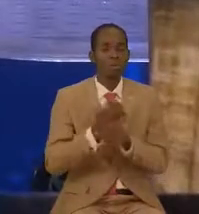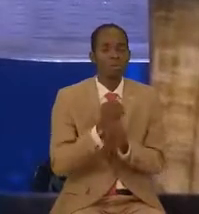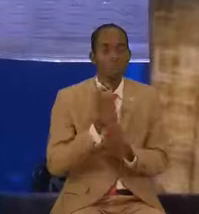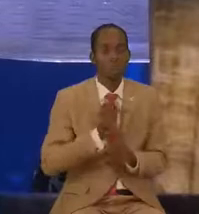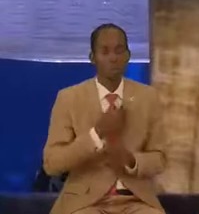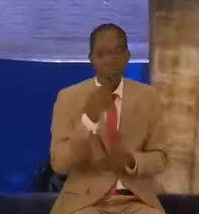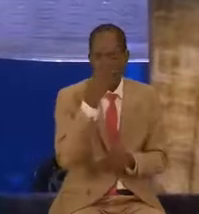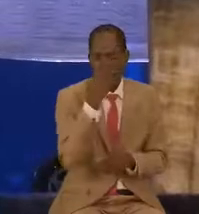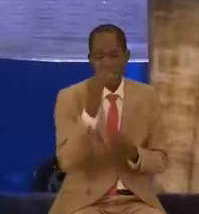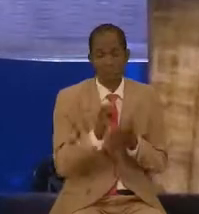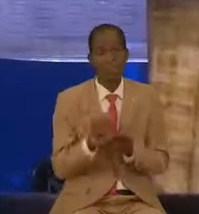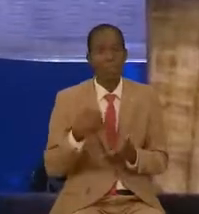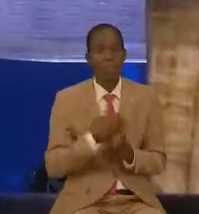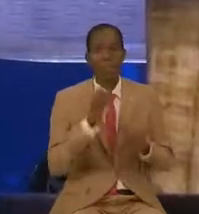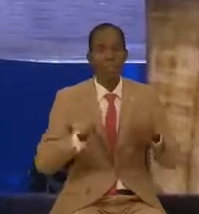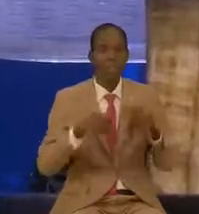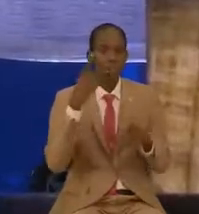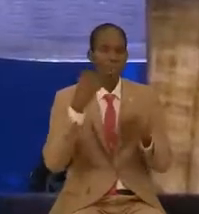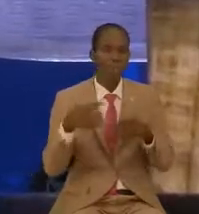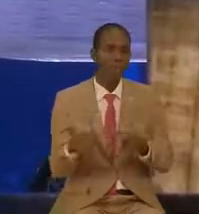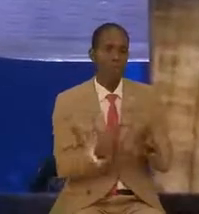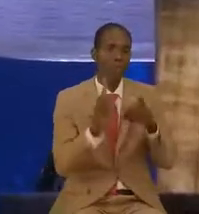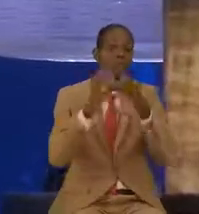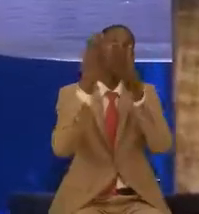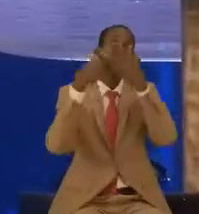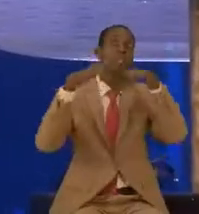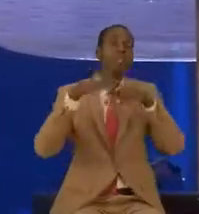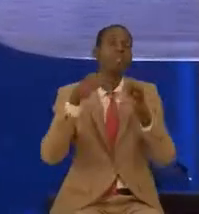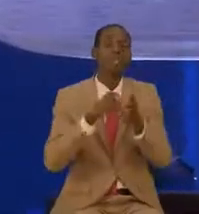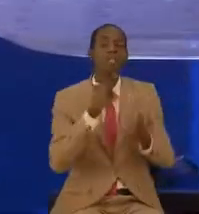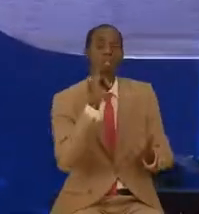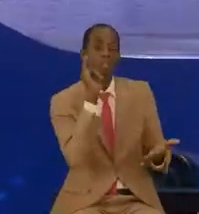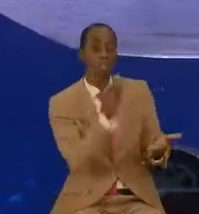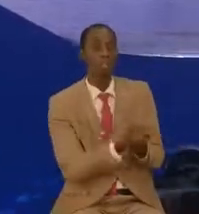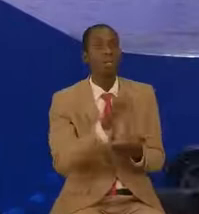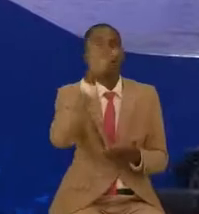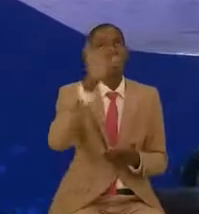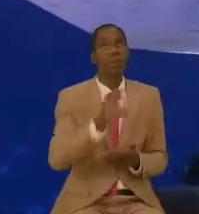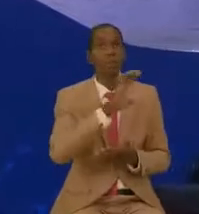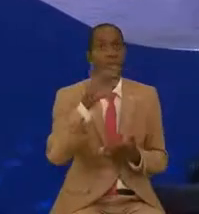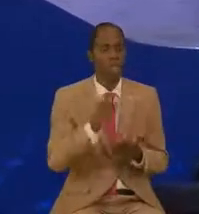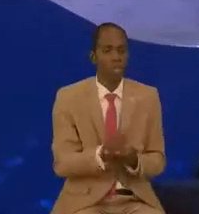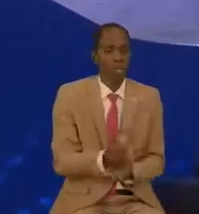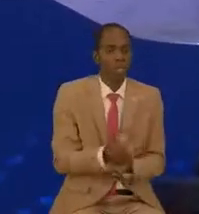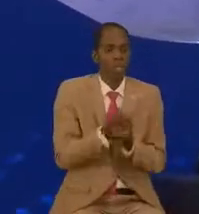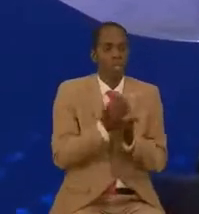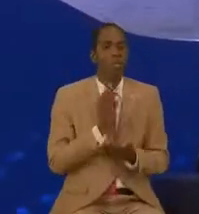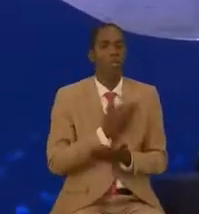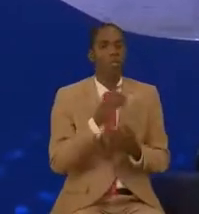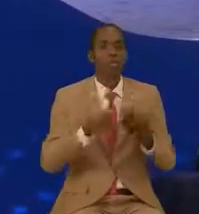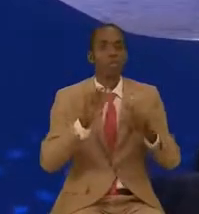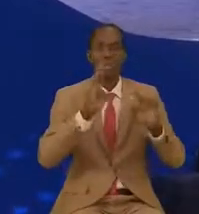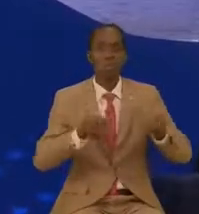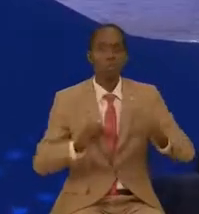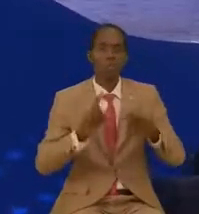fermer notre vision, barrer notre vision afin de ne pas voir la voie du ciel. Mais